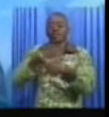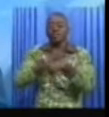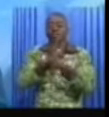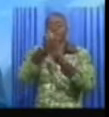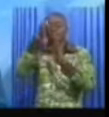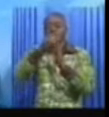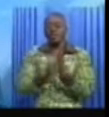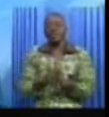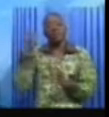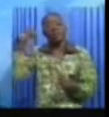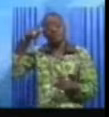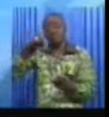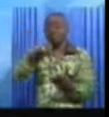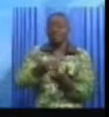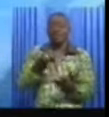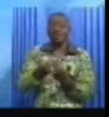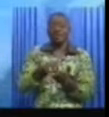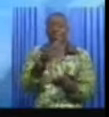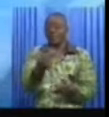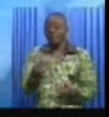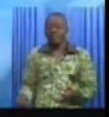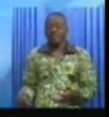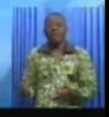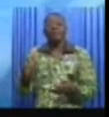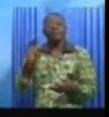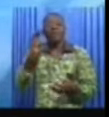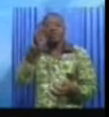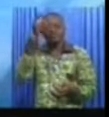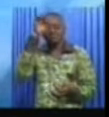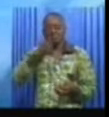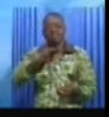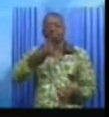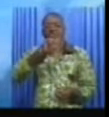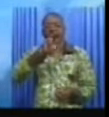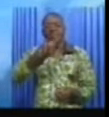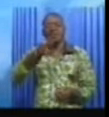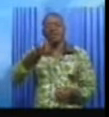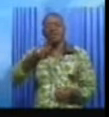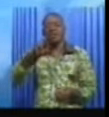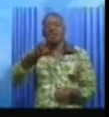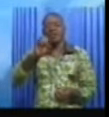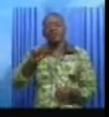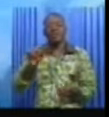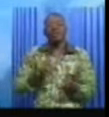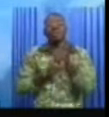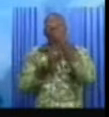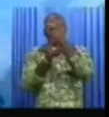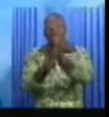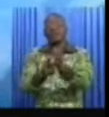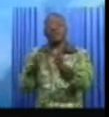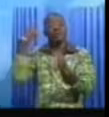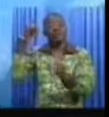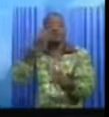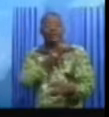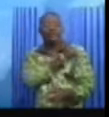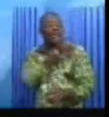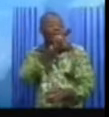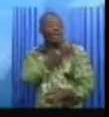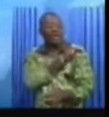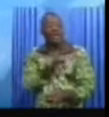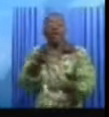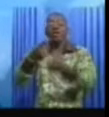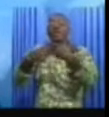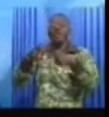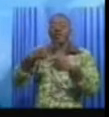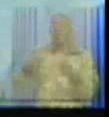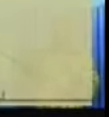des productions de qualité. Et en la matière, le Maroc partage son expérience. Sali Nana, notre reporter à ce festival au Maroc, revient sur les